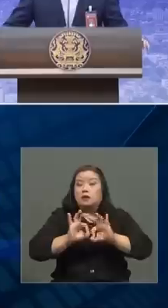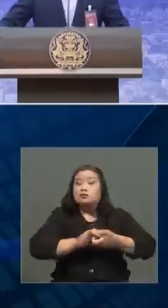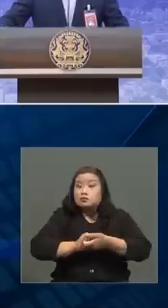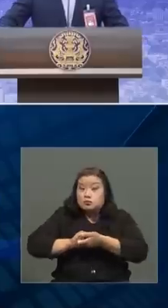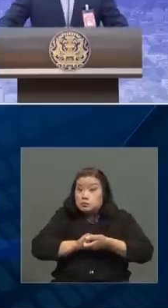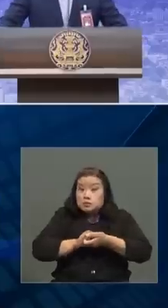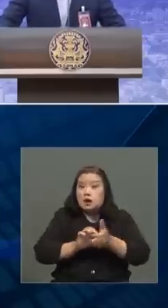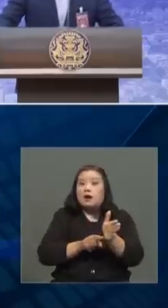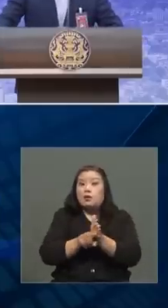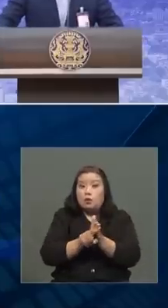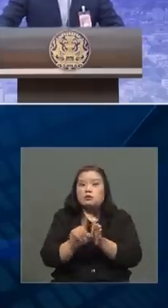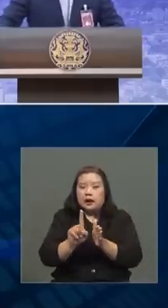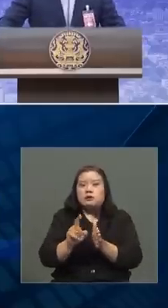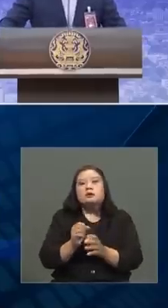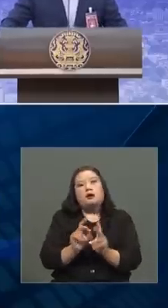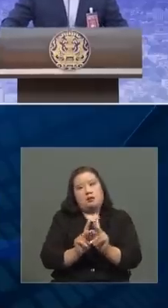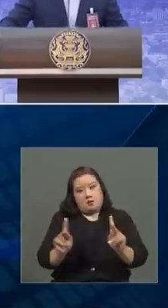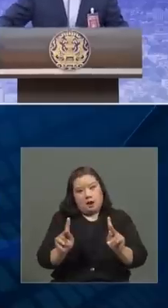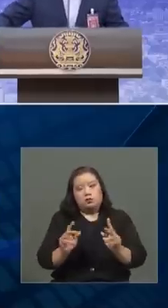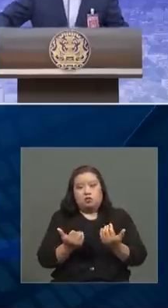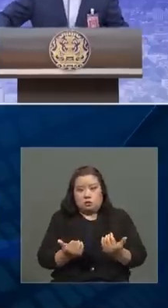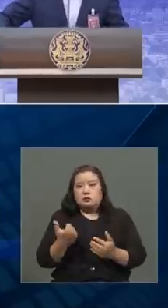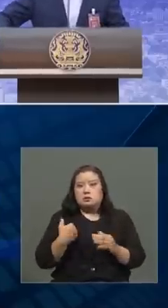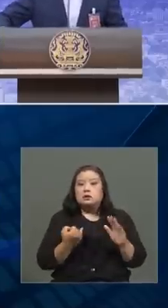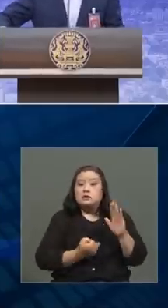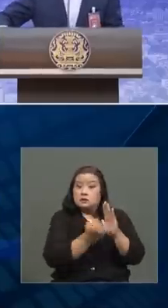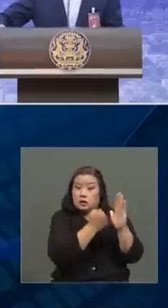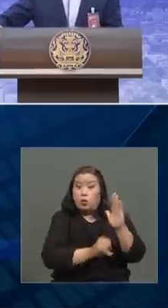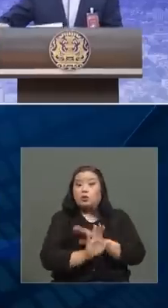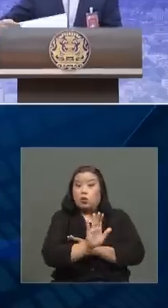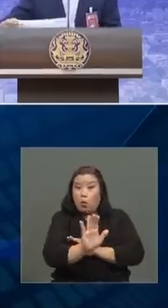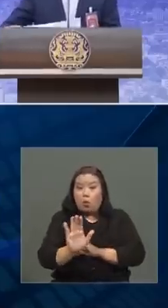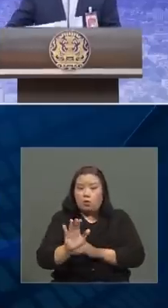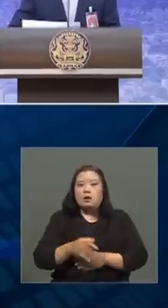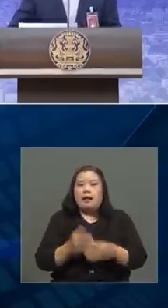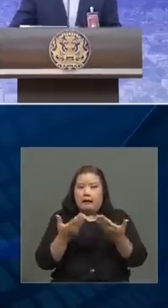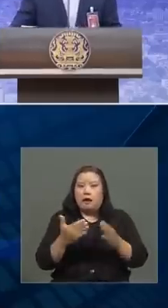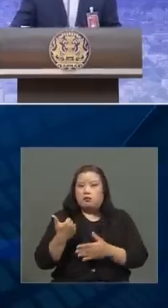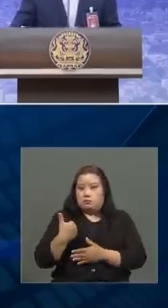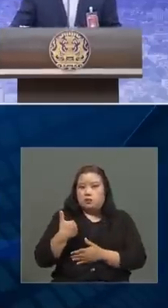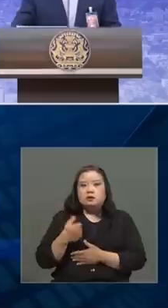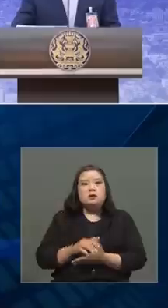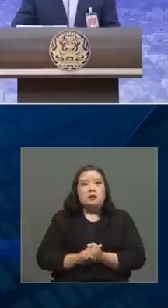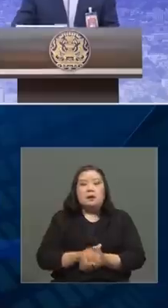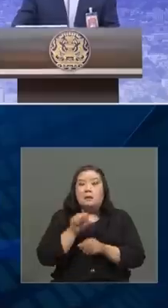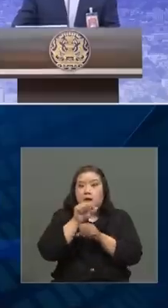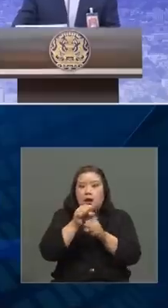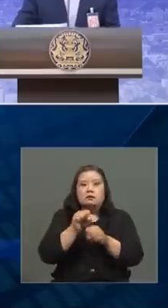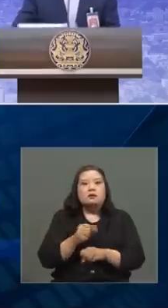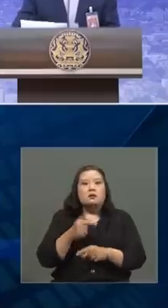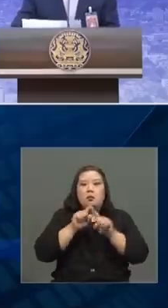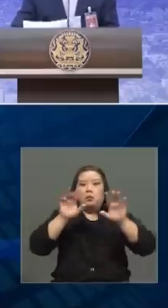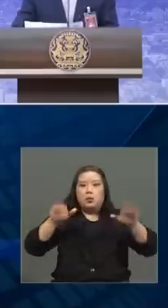กรรมการรถติดต่อจังหวัดซึ่งตอนนี้เราก็ได้เห็นนะครับว่ามีบางจังหวัดก็ได้ประกาศในเรื่องของการอ่ามาตรการ